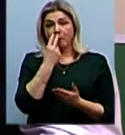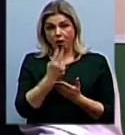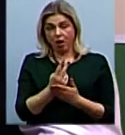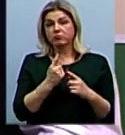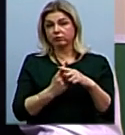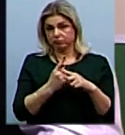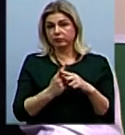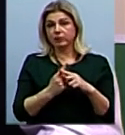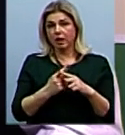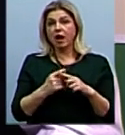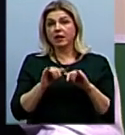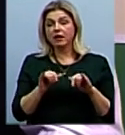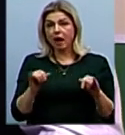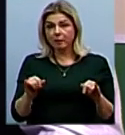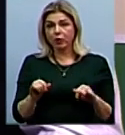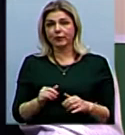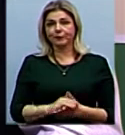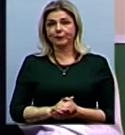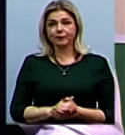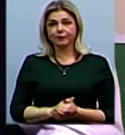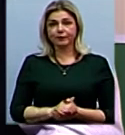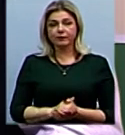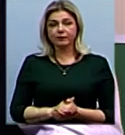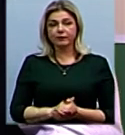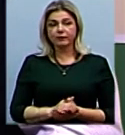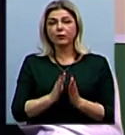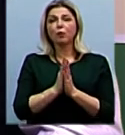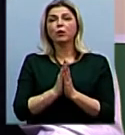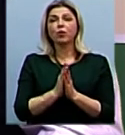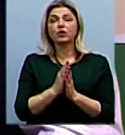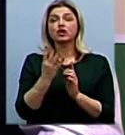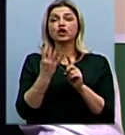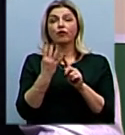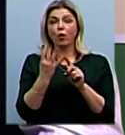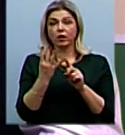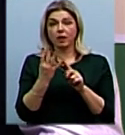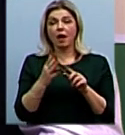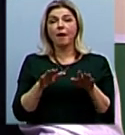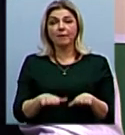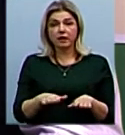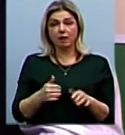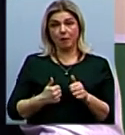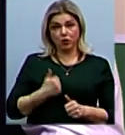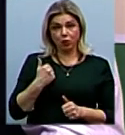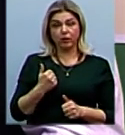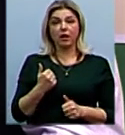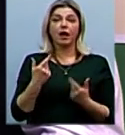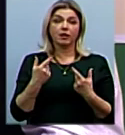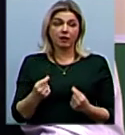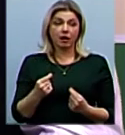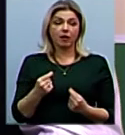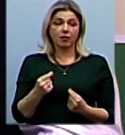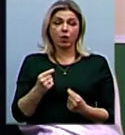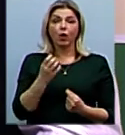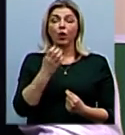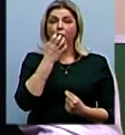позитивную динамику по последнему. Пожалуйста, дуже стисло, у нас звонок. Четвертое место, почетное третье, четвертое место среди городов